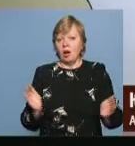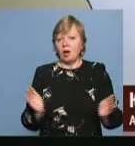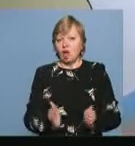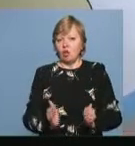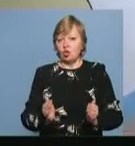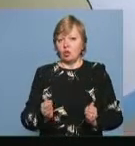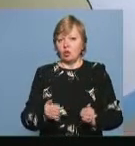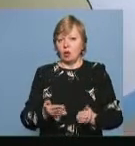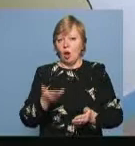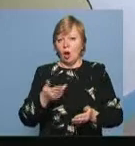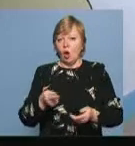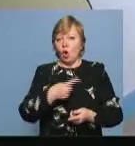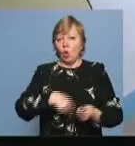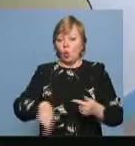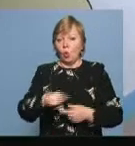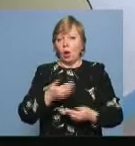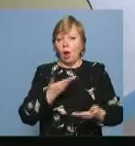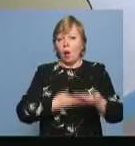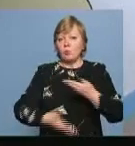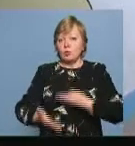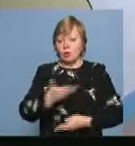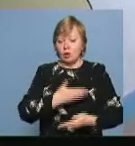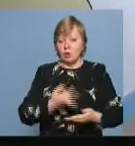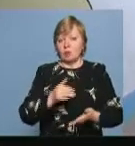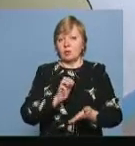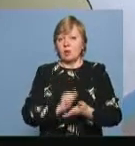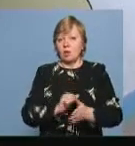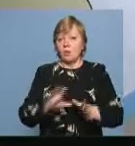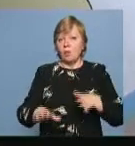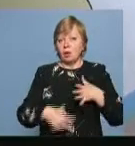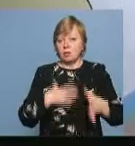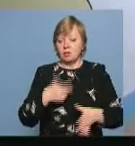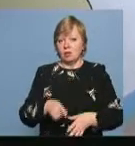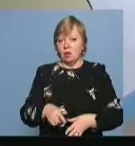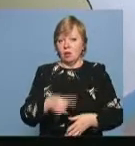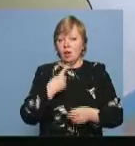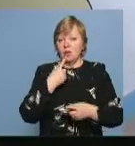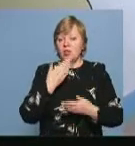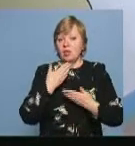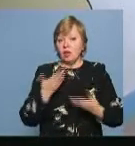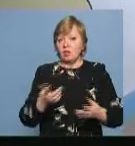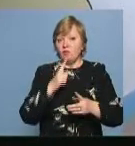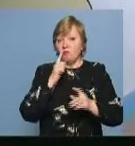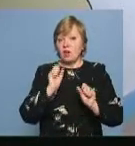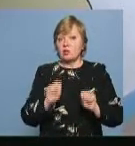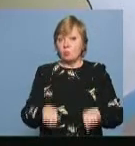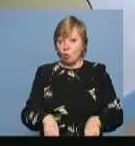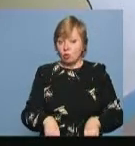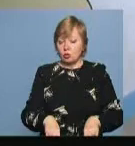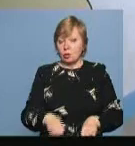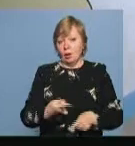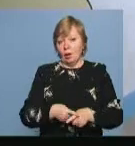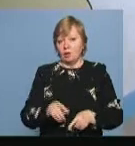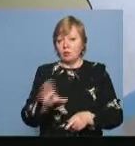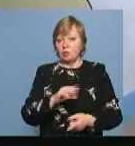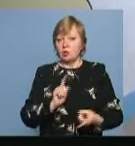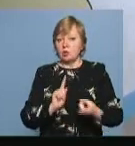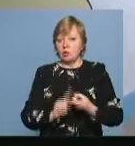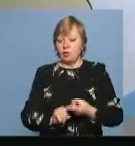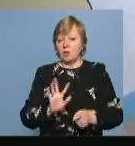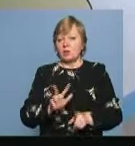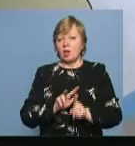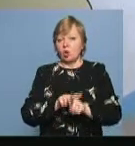общения. И заниматься тоже в каких-то студиях у них порой бывает нет возможности, потому что это все связано также еще с